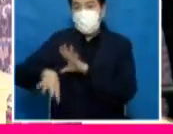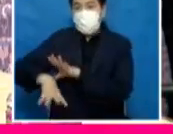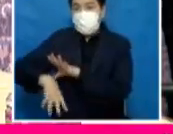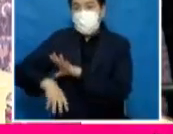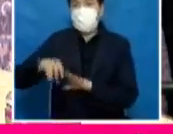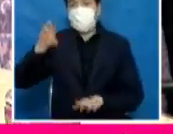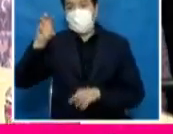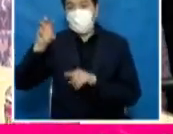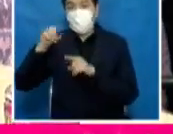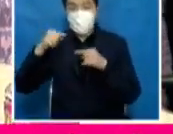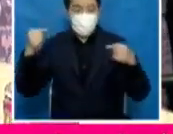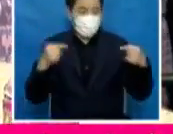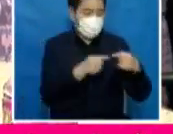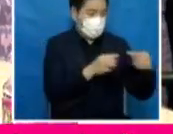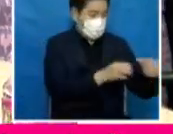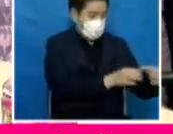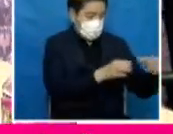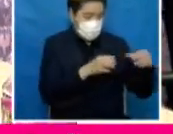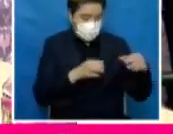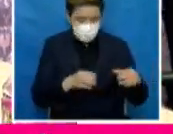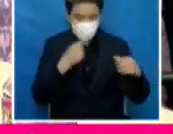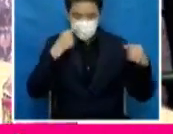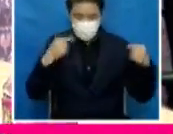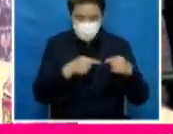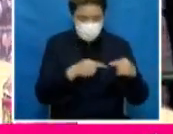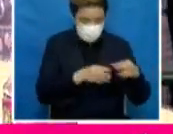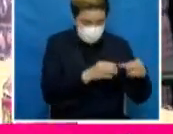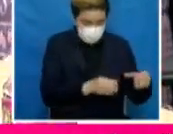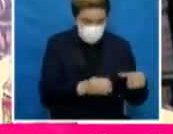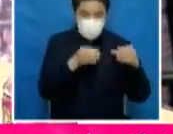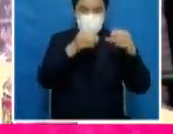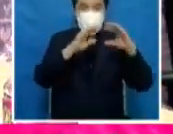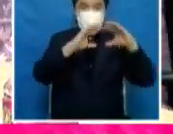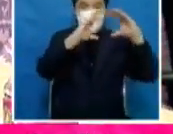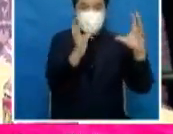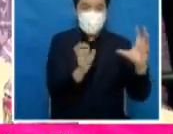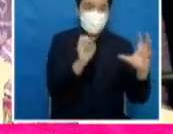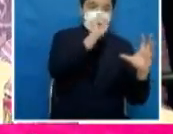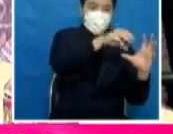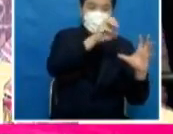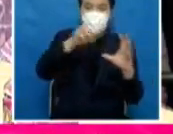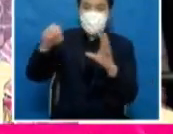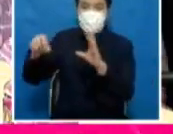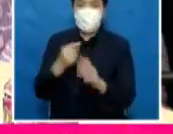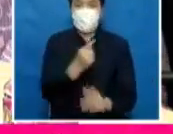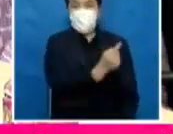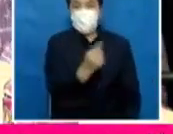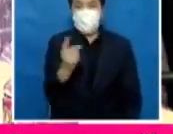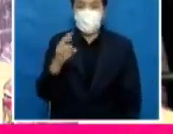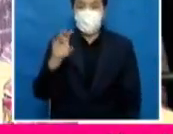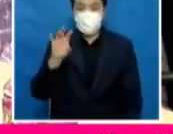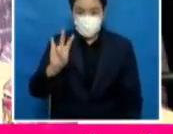ใดจะใช้ลูกบอลยางในกล่องหมายเลขนั้นบรรจุลงในเครื่องออกรางวัลไฟฟ้าอัตโนมัติจำนวน7เครื่องครับ